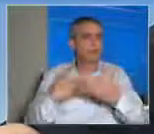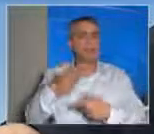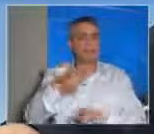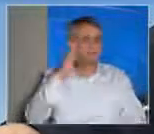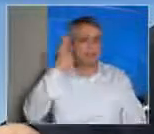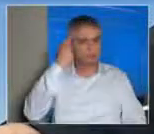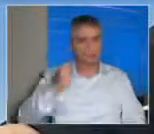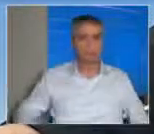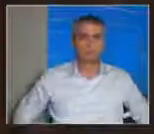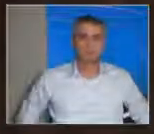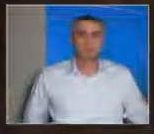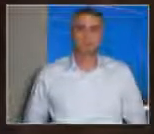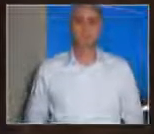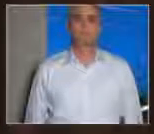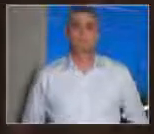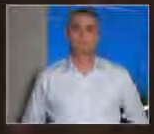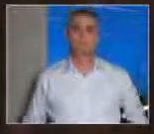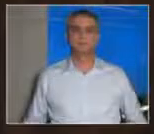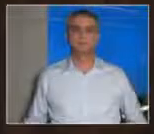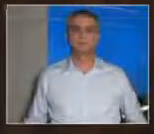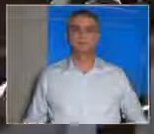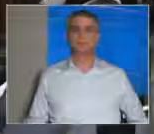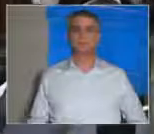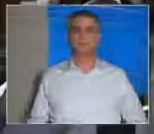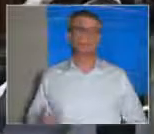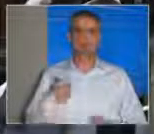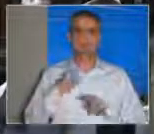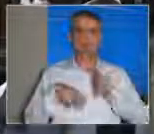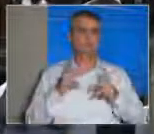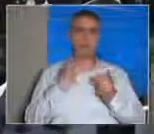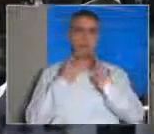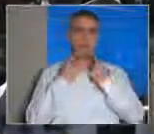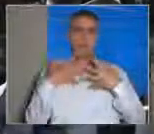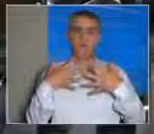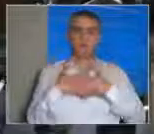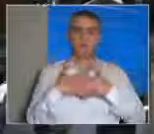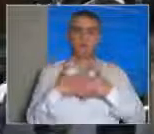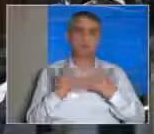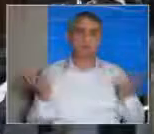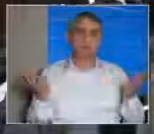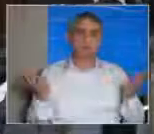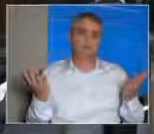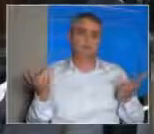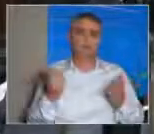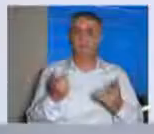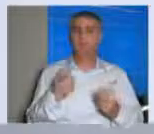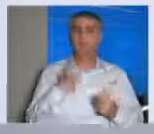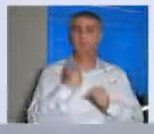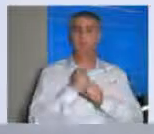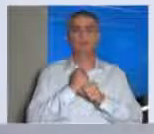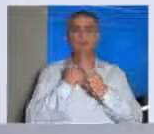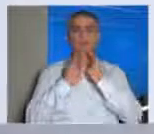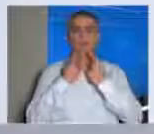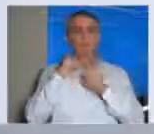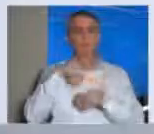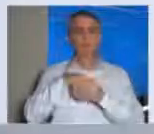יודע. אני לא עוסק כרגע במסע ומתן קואליציוני בסביב הרכבת הממשלה, אני עוסק במסע